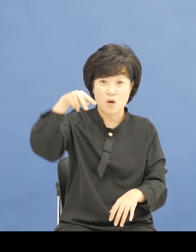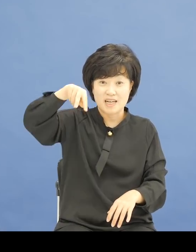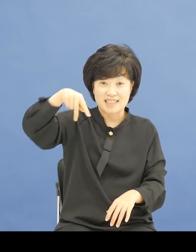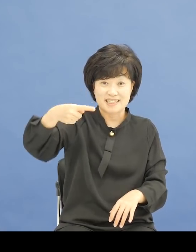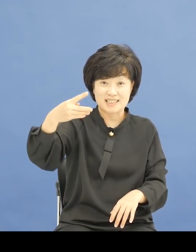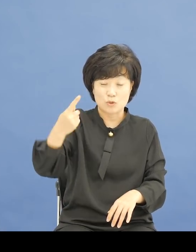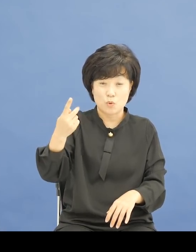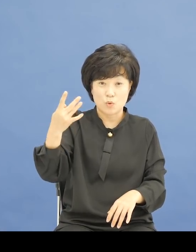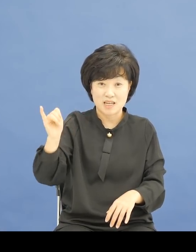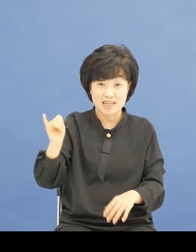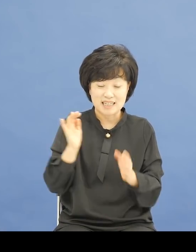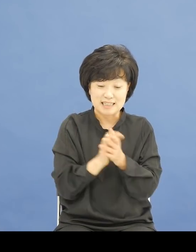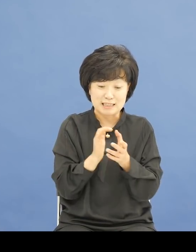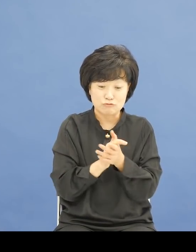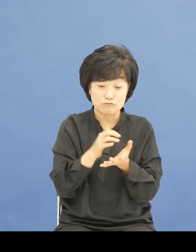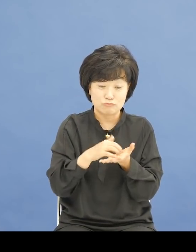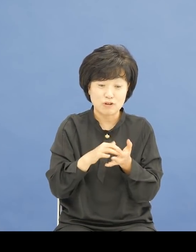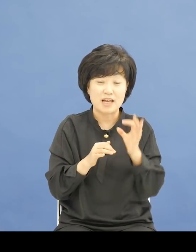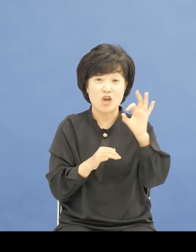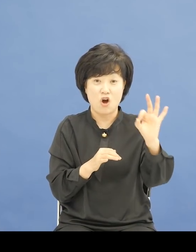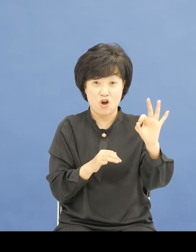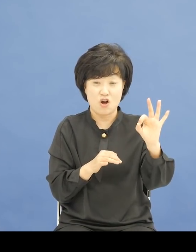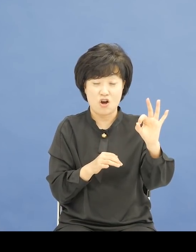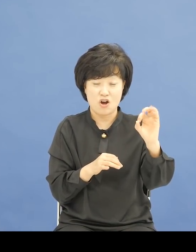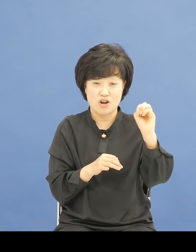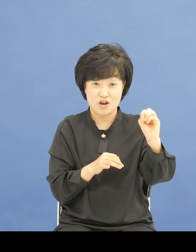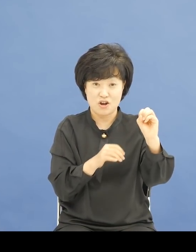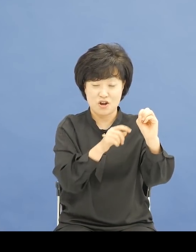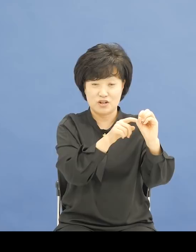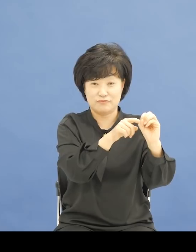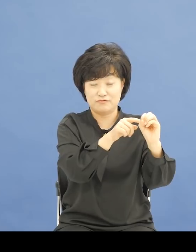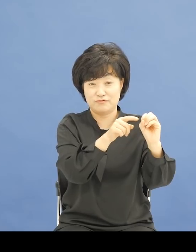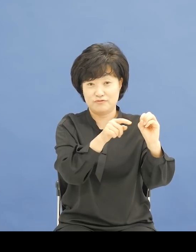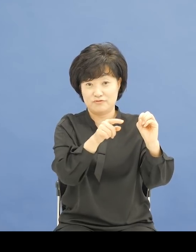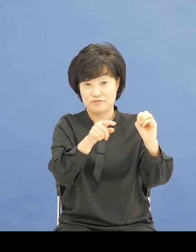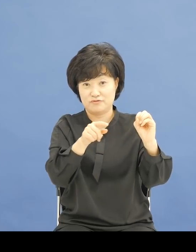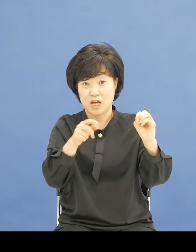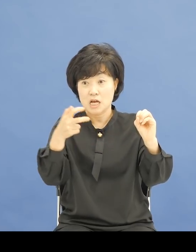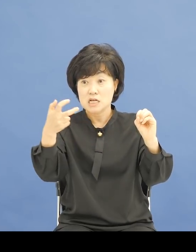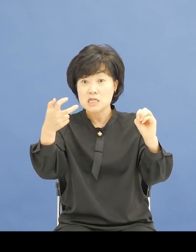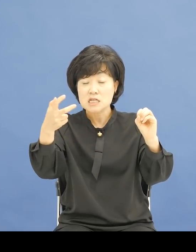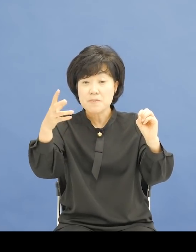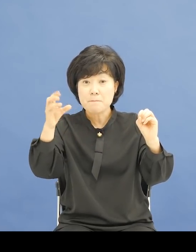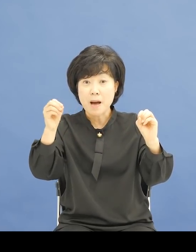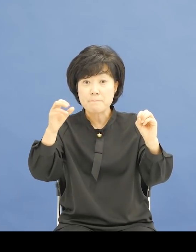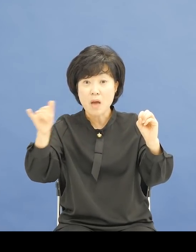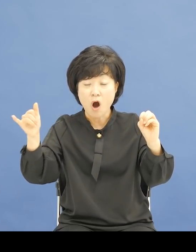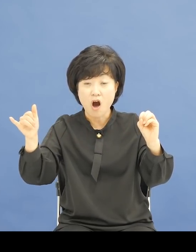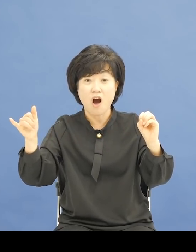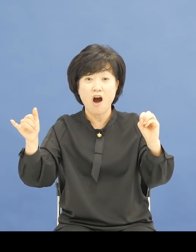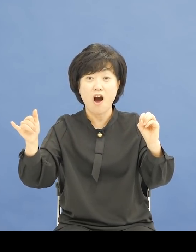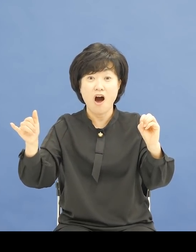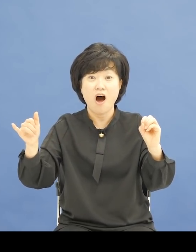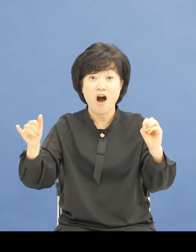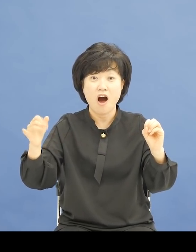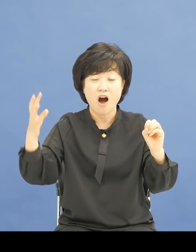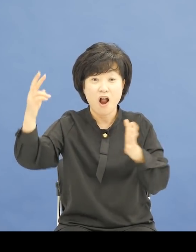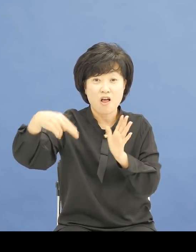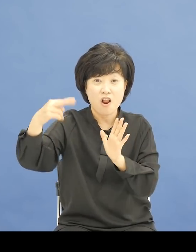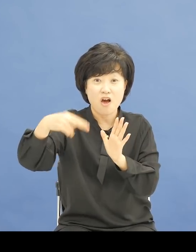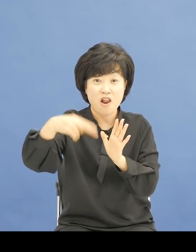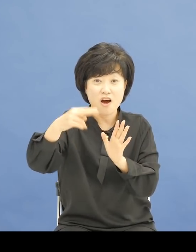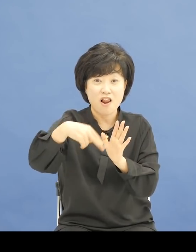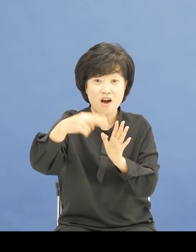네. 그때 친구 수가 0에서 시작했는데 네. 제가 이렇게 꾸준하게 올렸던 글들이 한 70만 명 정도가 보는